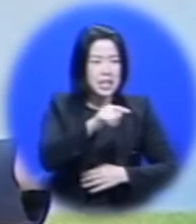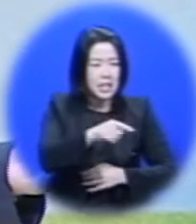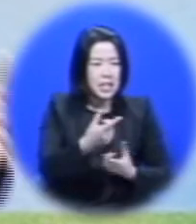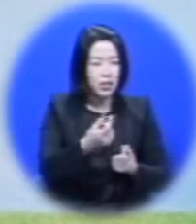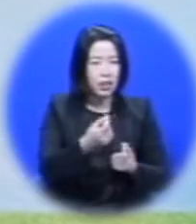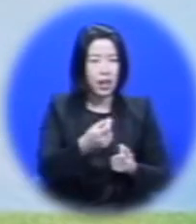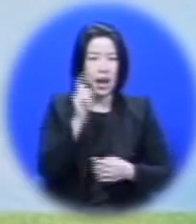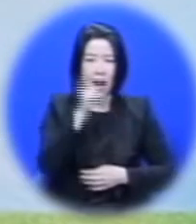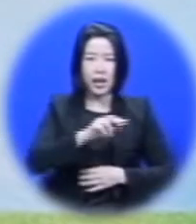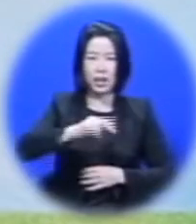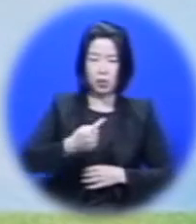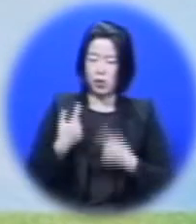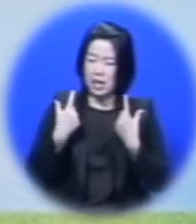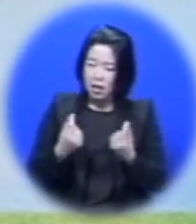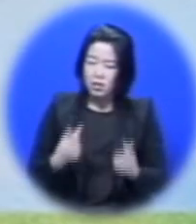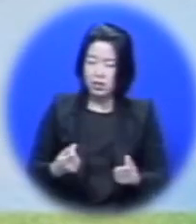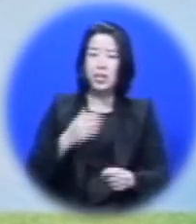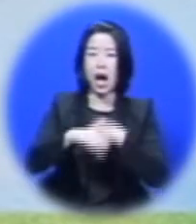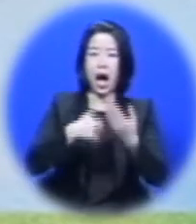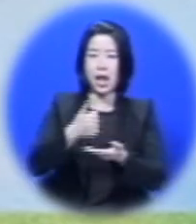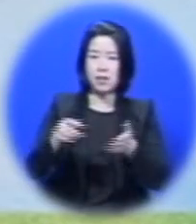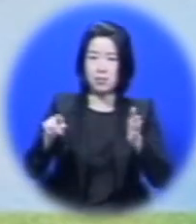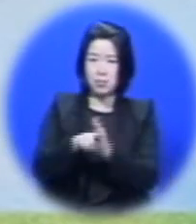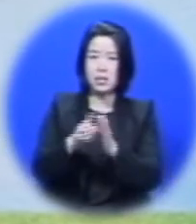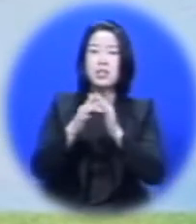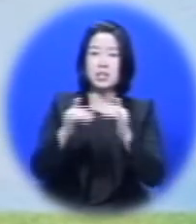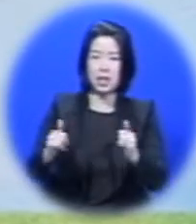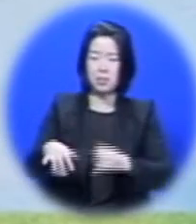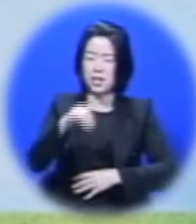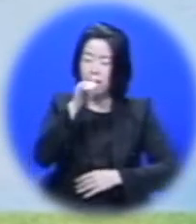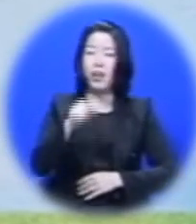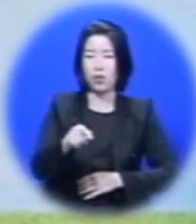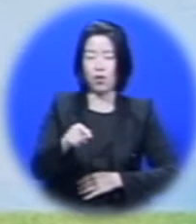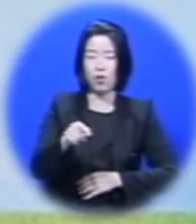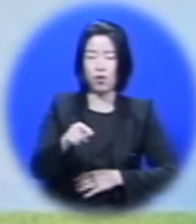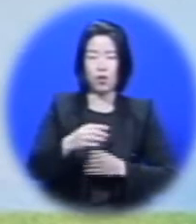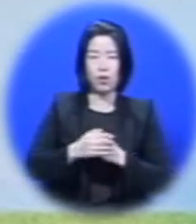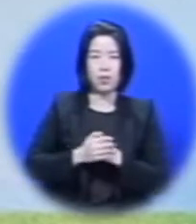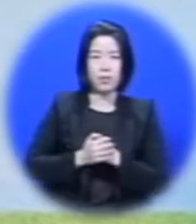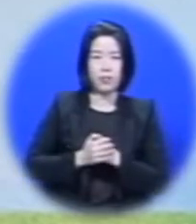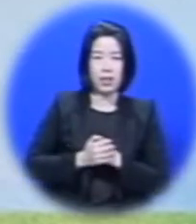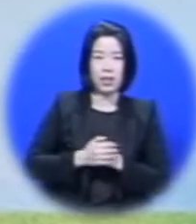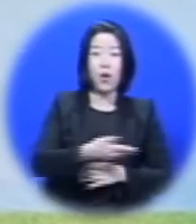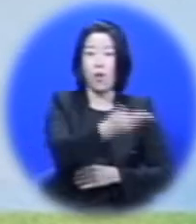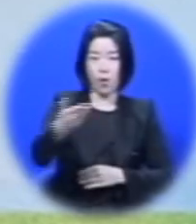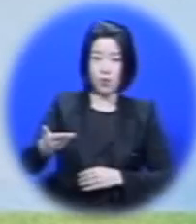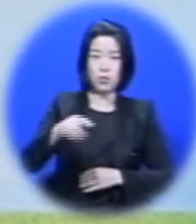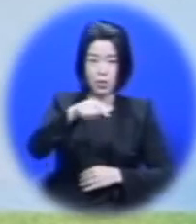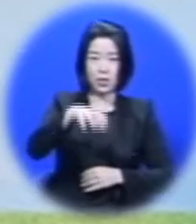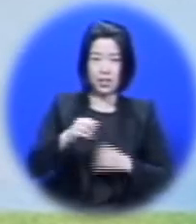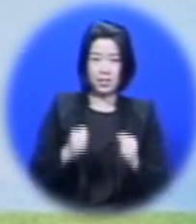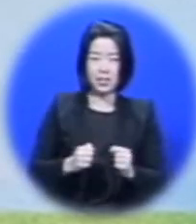악한데도 여전히 하나님을 믿는 사람들이 있다는 거예요. 여기 계시잖아요.